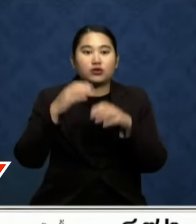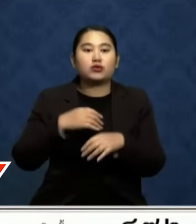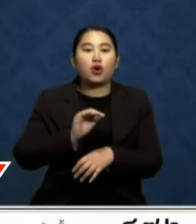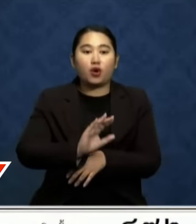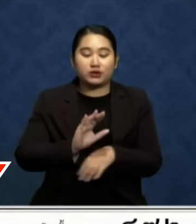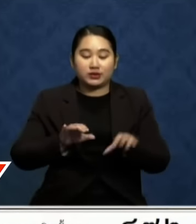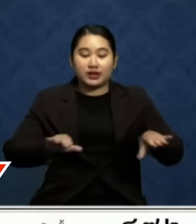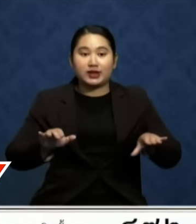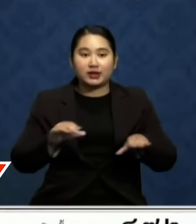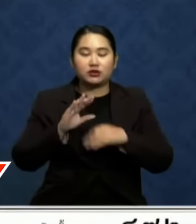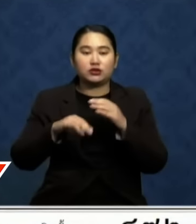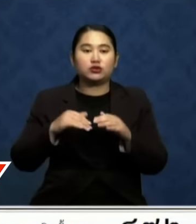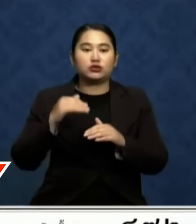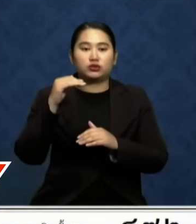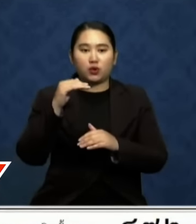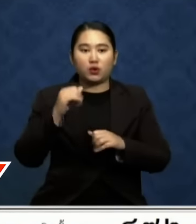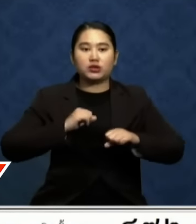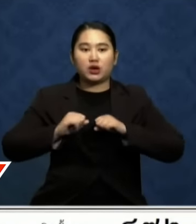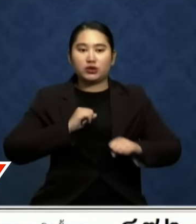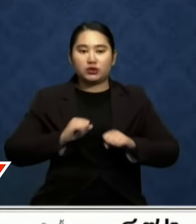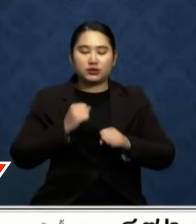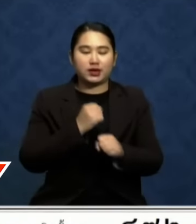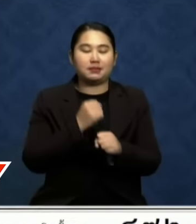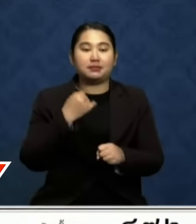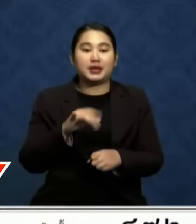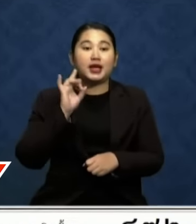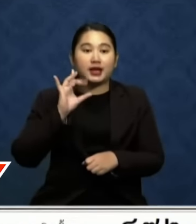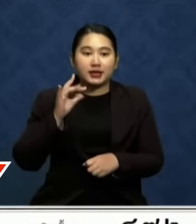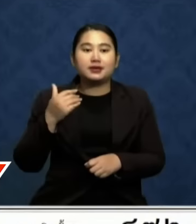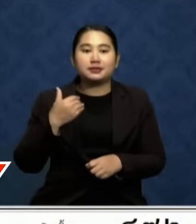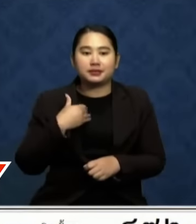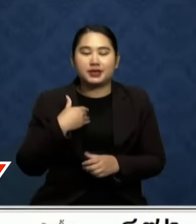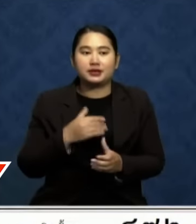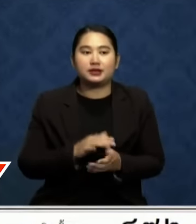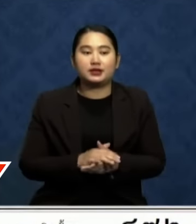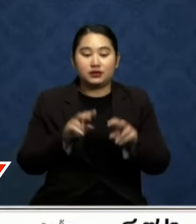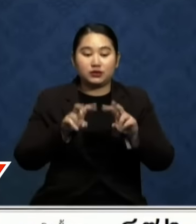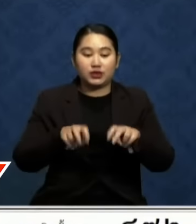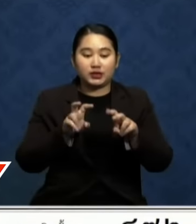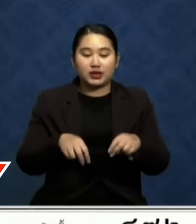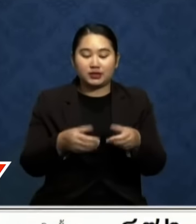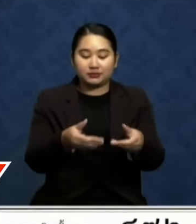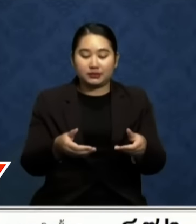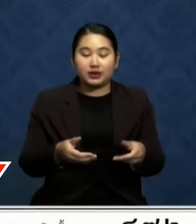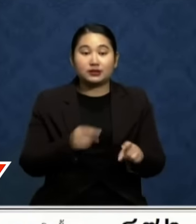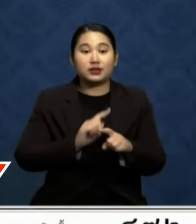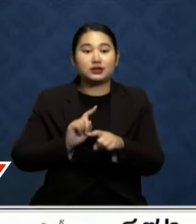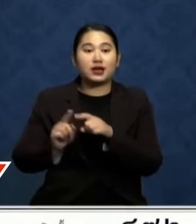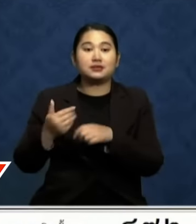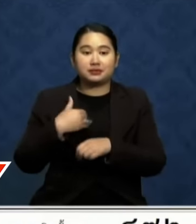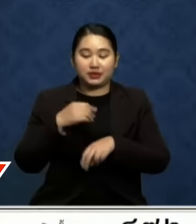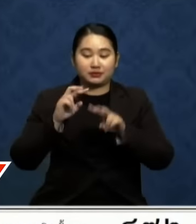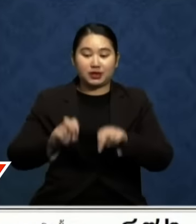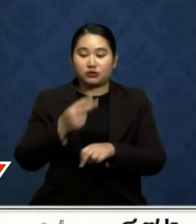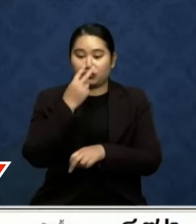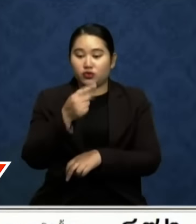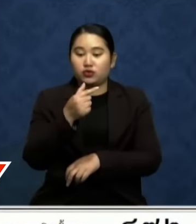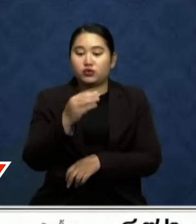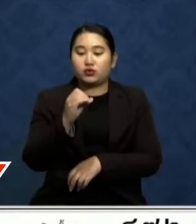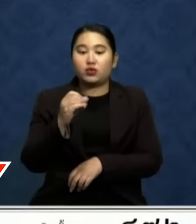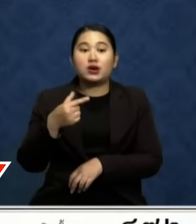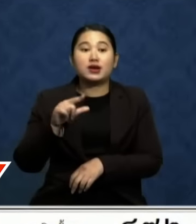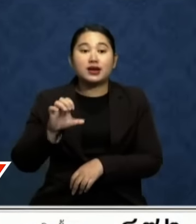ำให้เด็กโตมาเป็นเยาวชนที่กระทำความผิดในอนาคตเรื่องนี้มีงานวิจัยอยู่มากมายค่ะเซิร์ช Google ก็จะเจอแล้วนะคะท่านประธาน